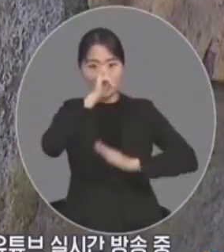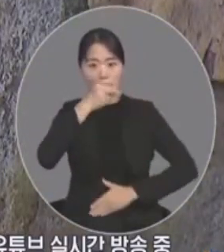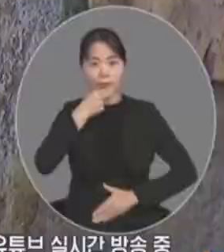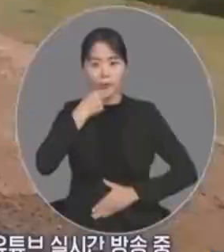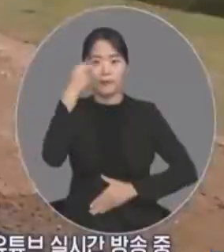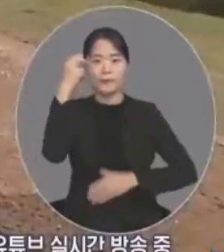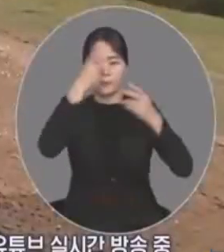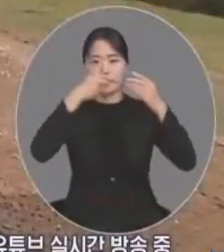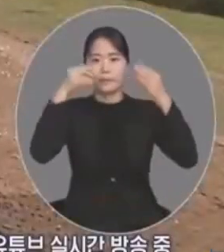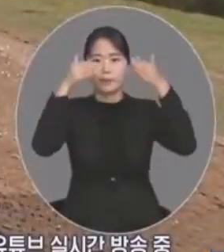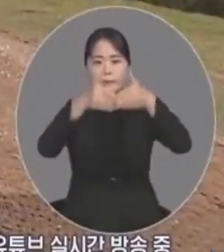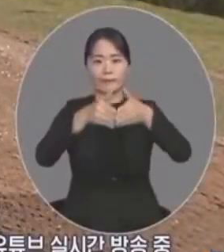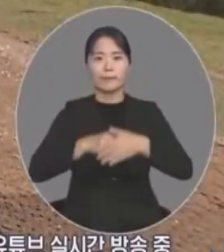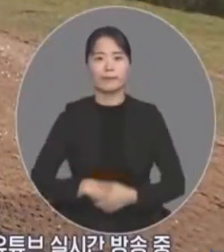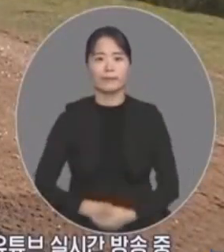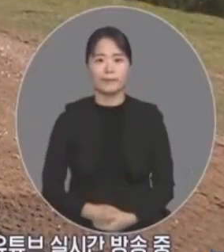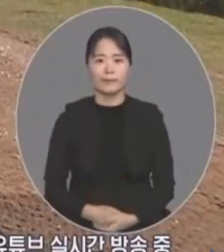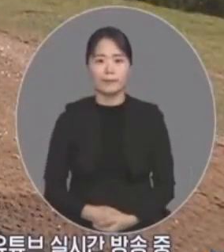예정입니다